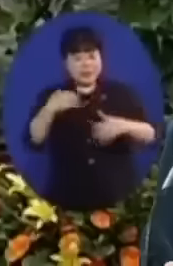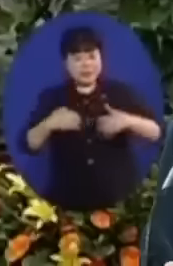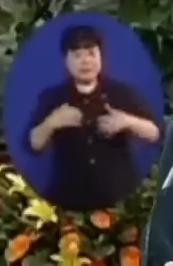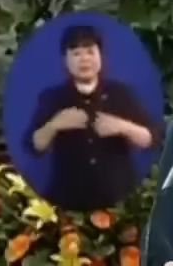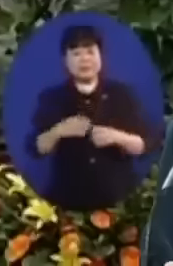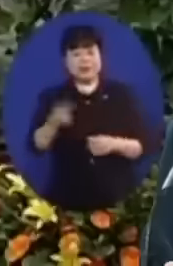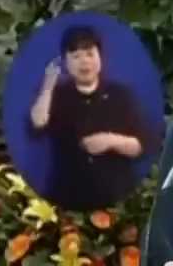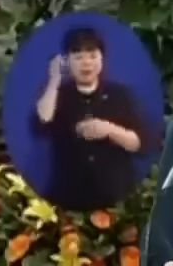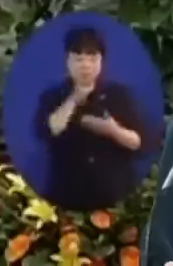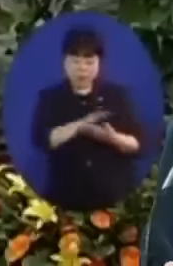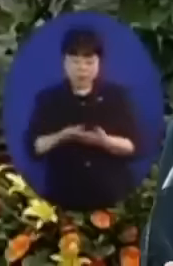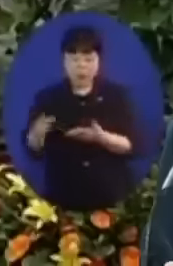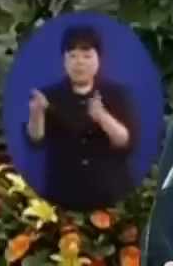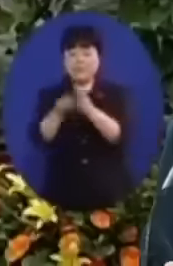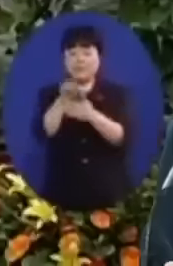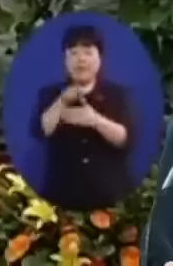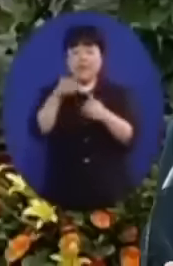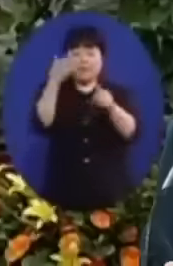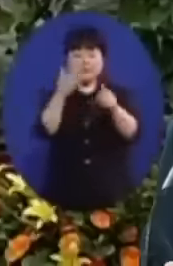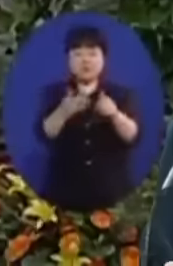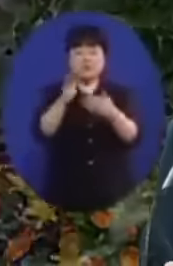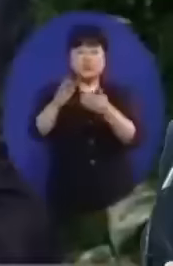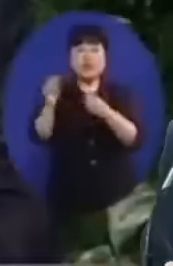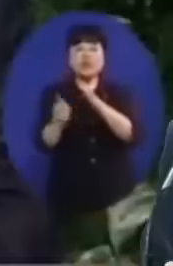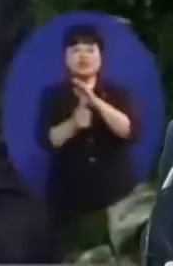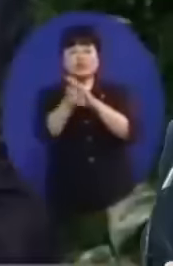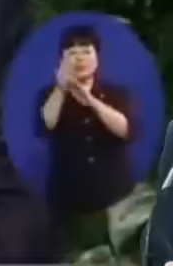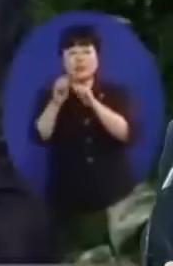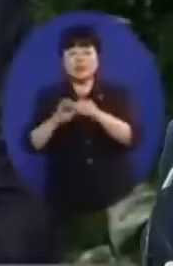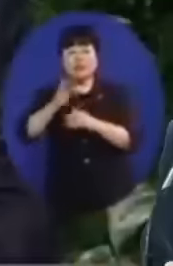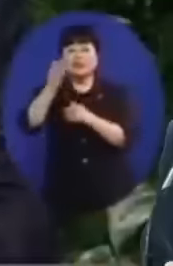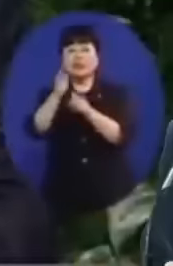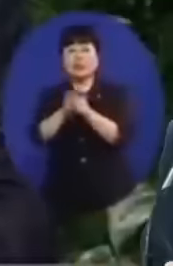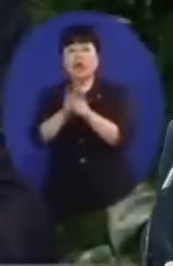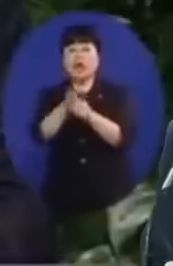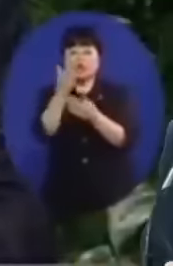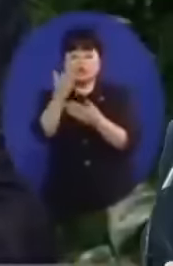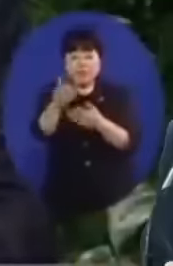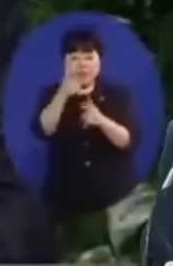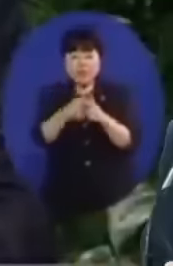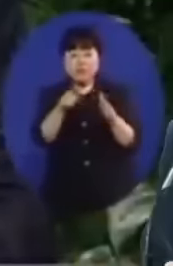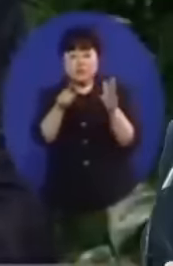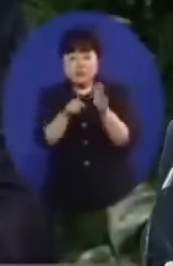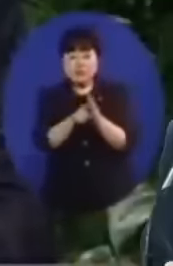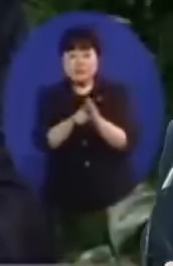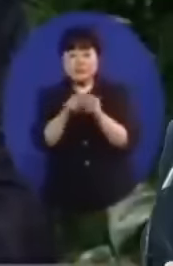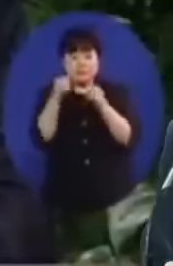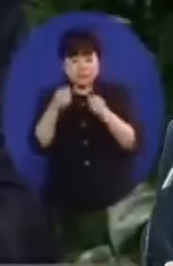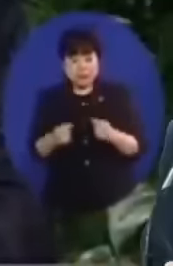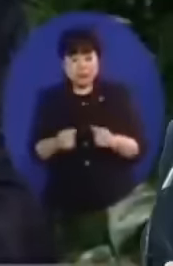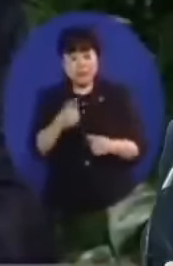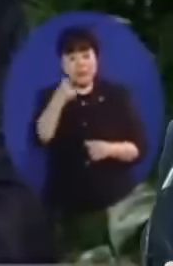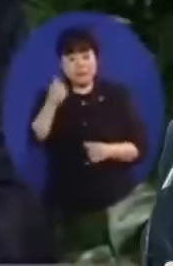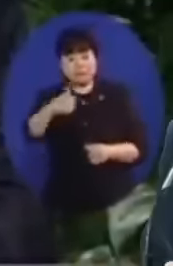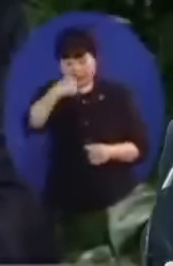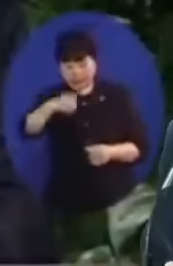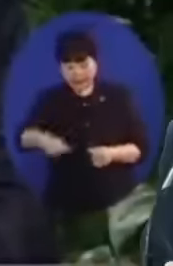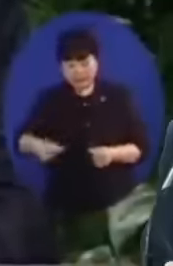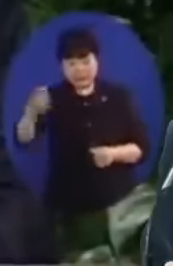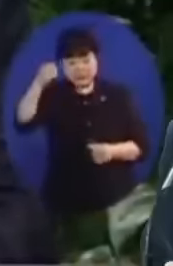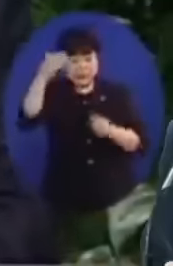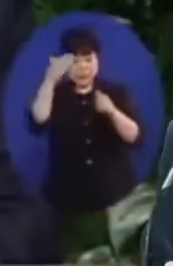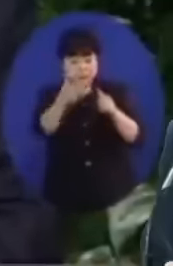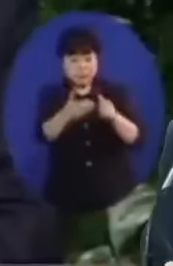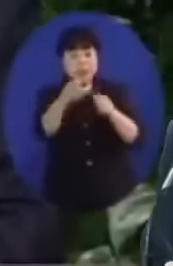기쁨과 평강을 믿음 안에서 주시고 난 다음에 소망이 넘치게 하신다. 그러므로 예수 믿는 생활이란 아버지와 아들과